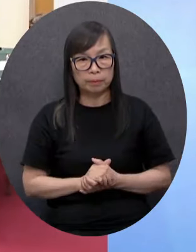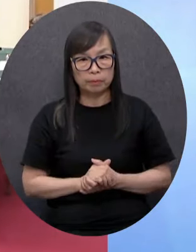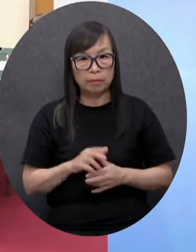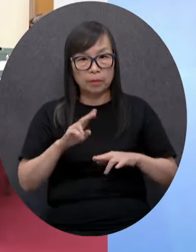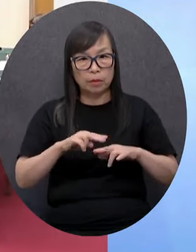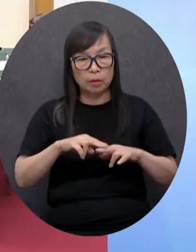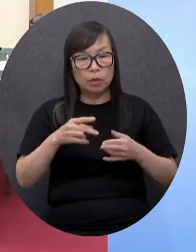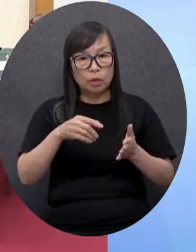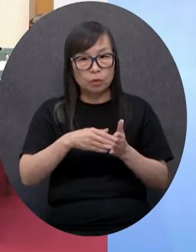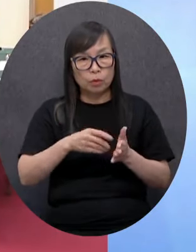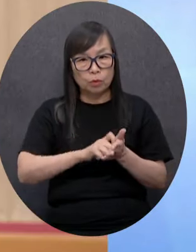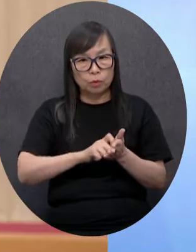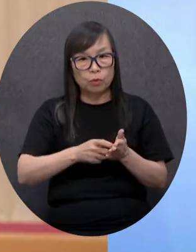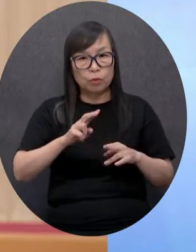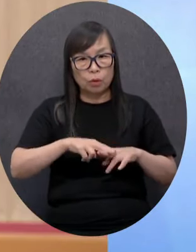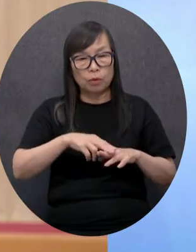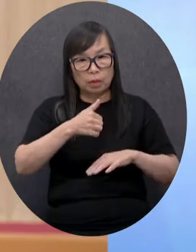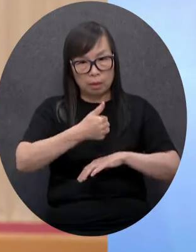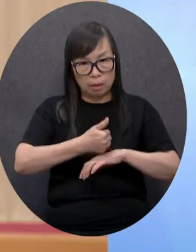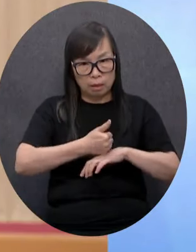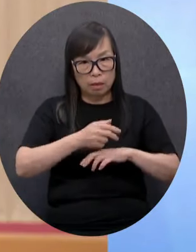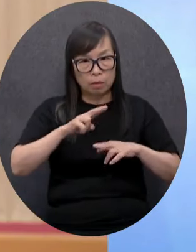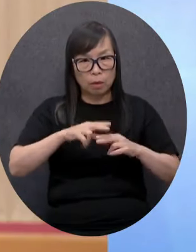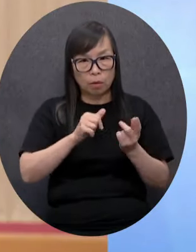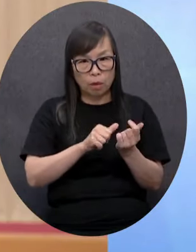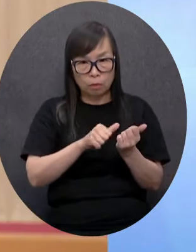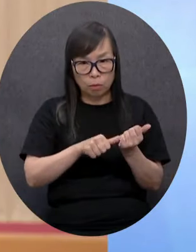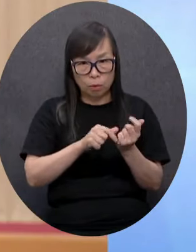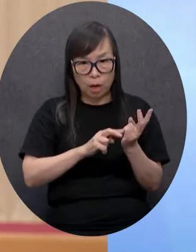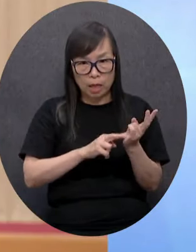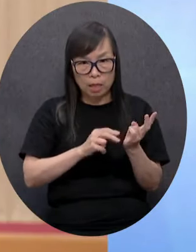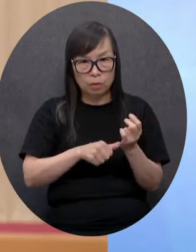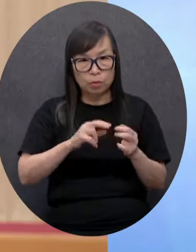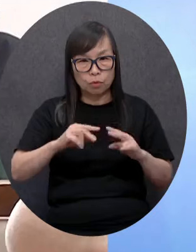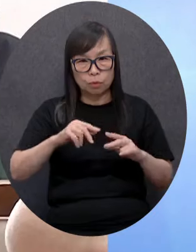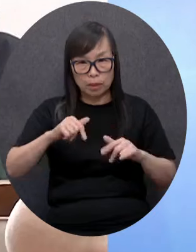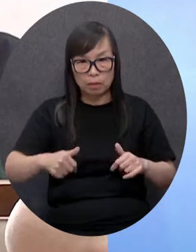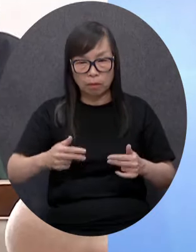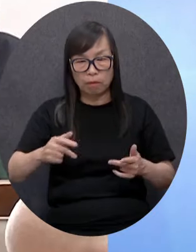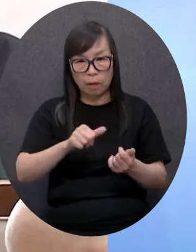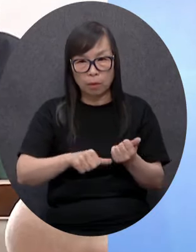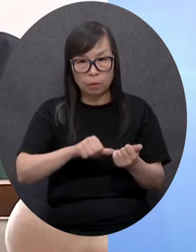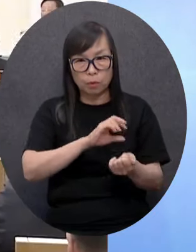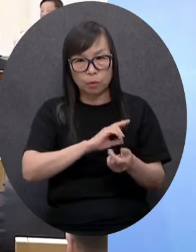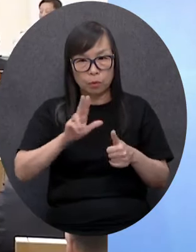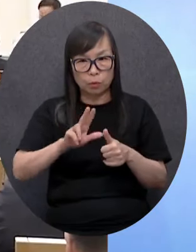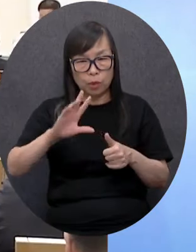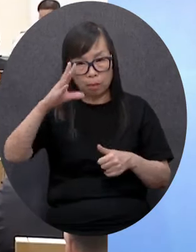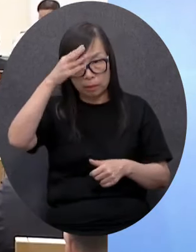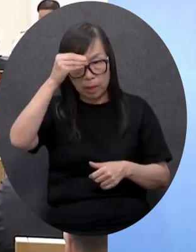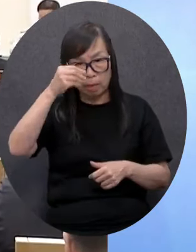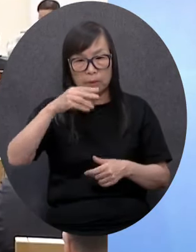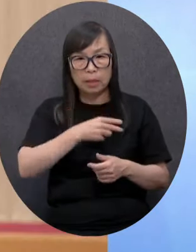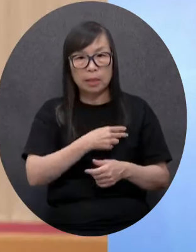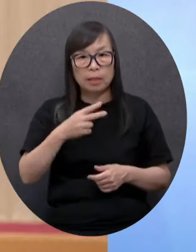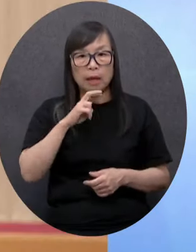中共中央总书记、国家主席、中央军委主席、中央全面深化改革委员会主任习近平星期二